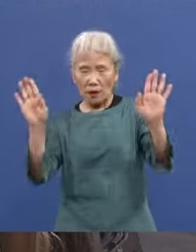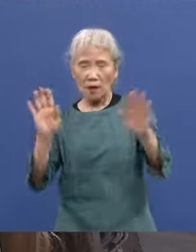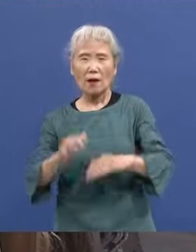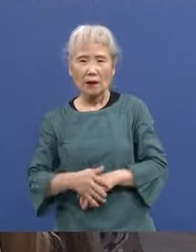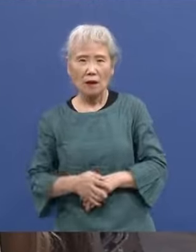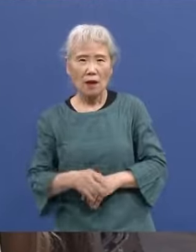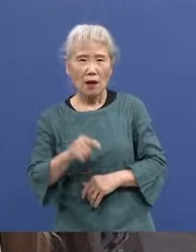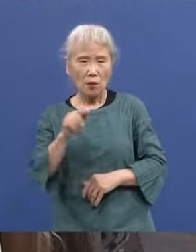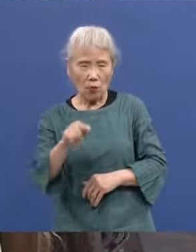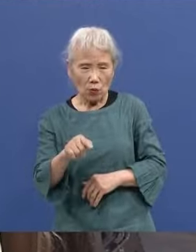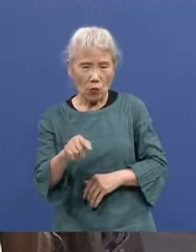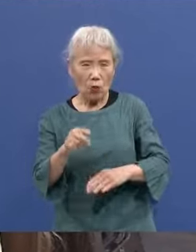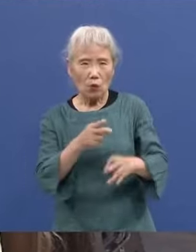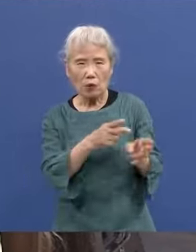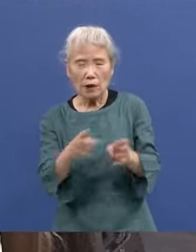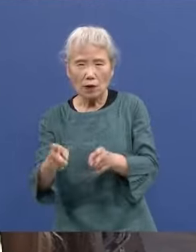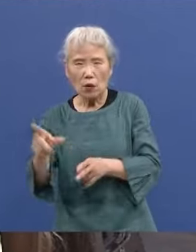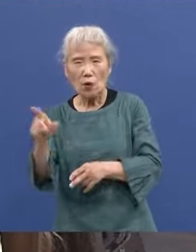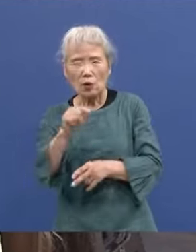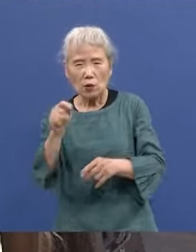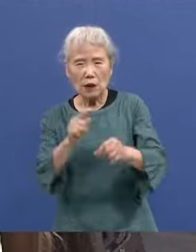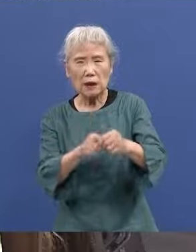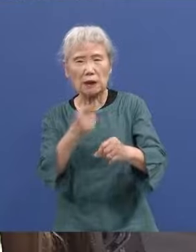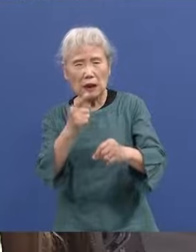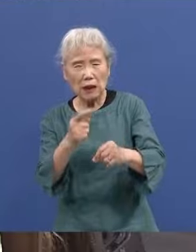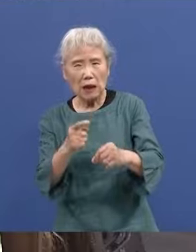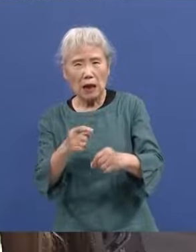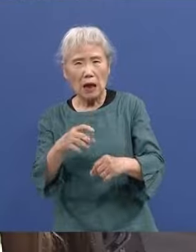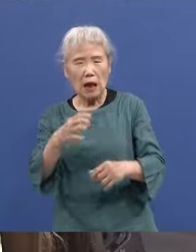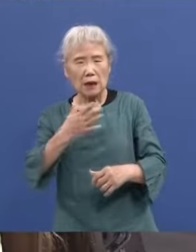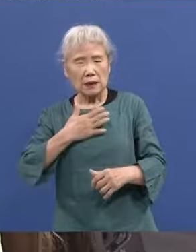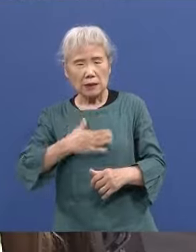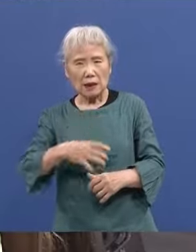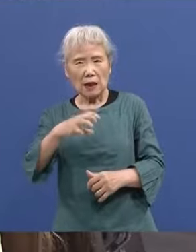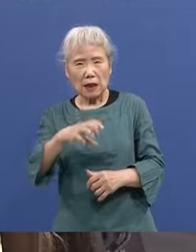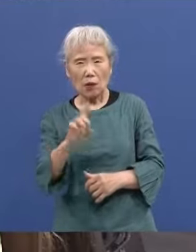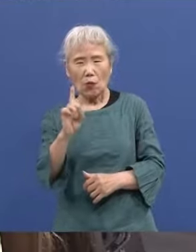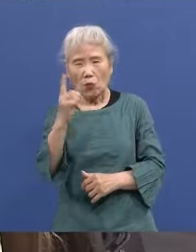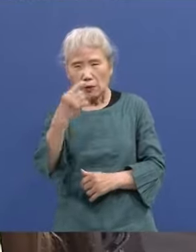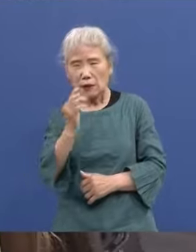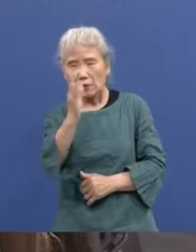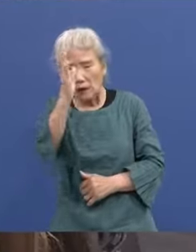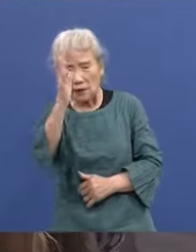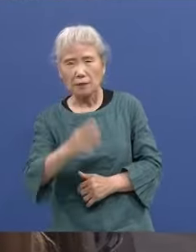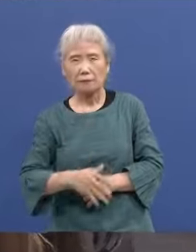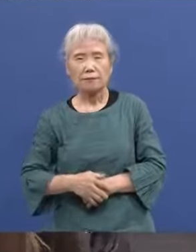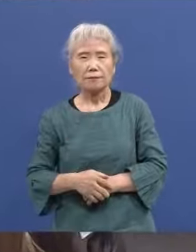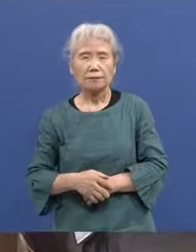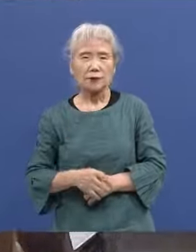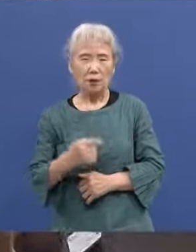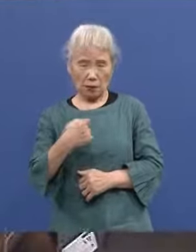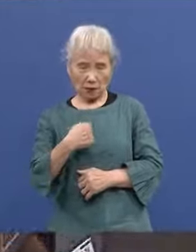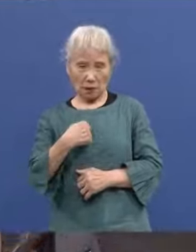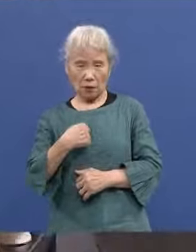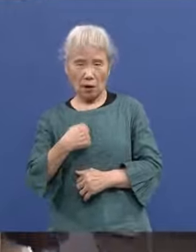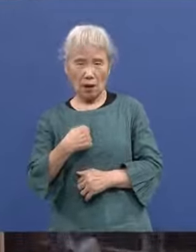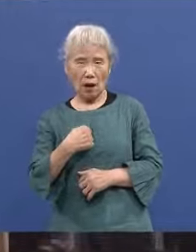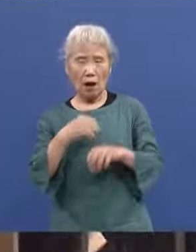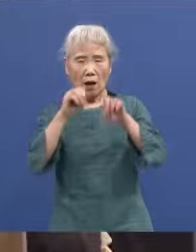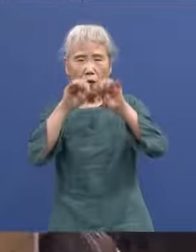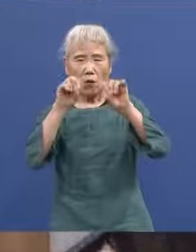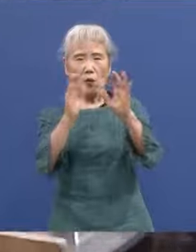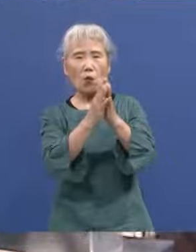い、 この制度を利用したきっかけ、それからどこで知ったかを教えていただけますか。 はい、私は市の広